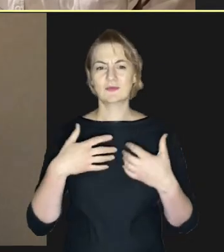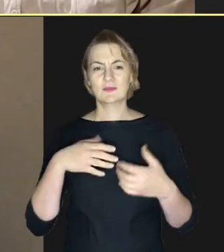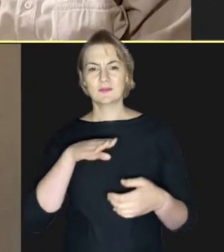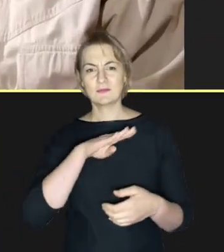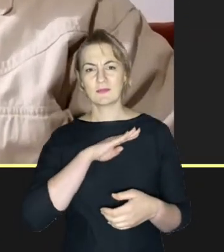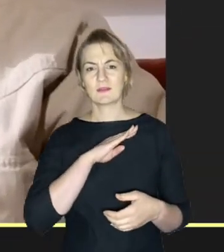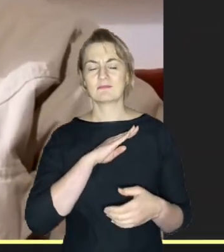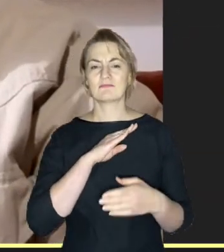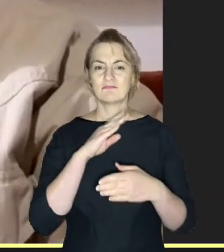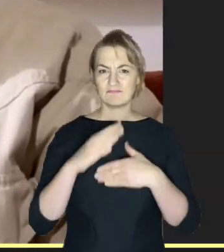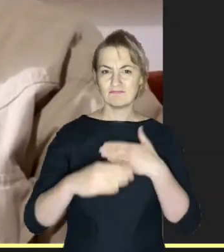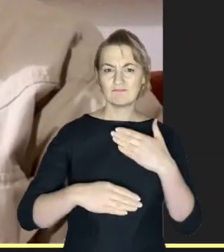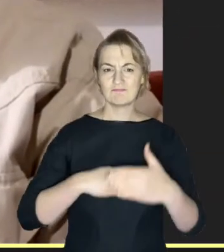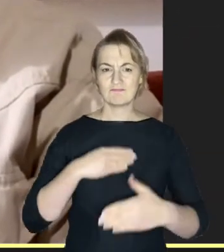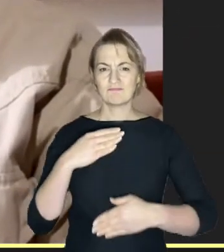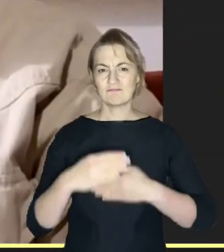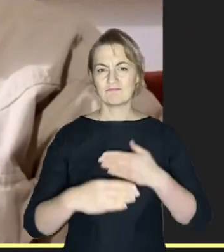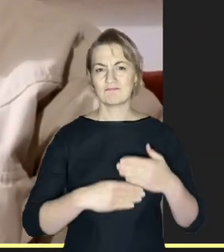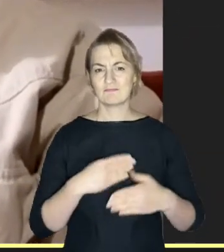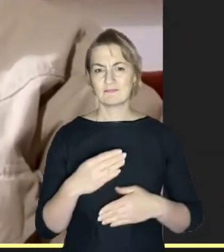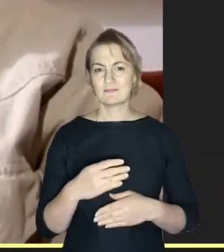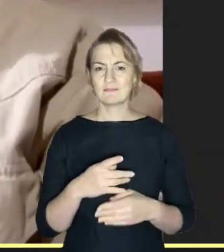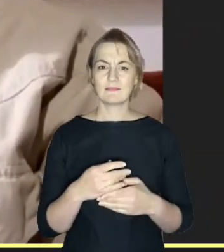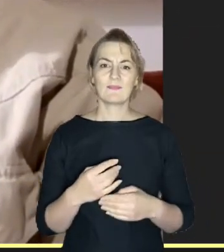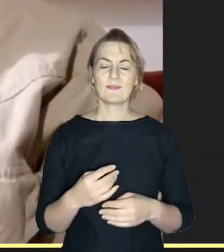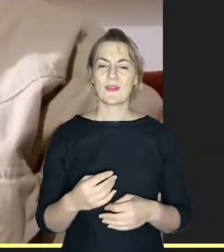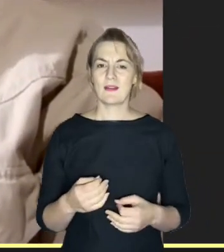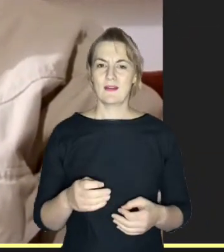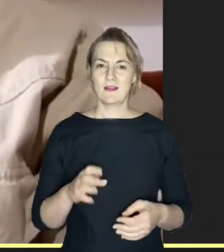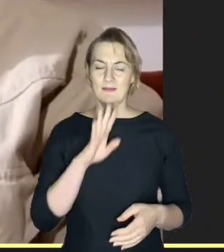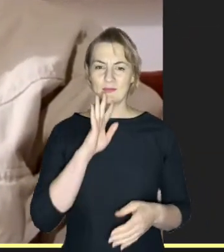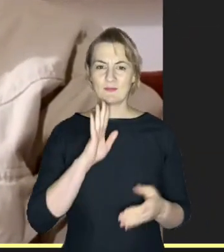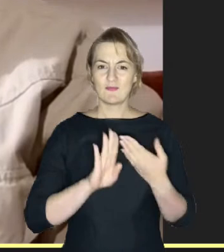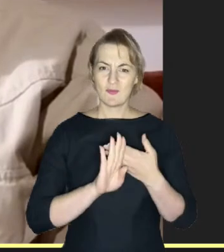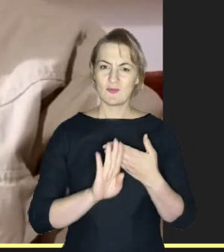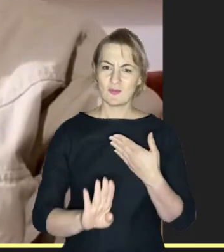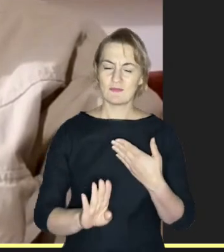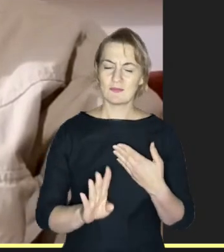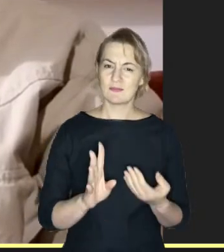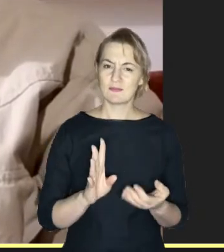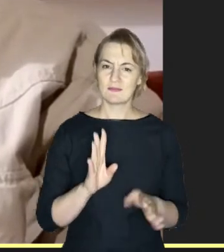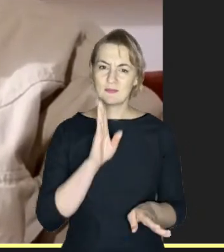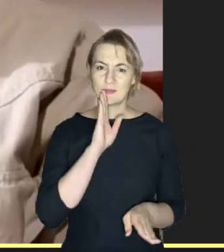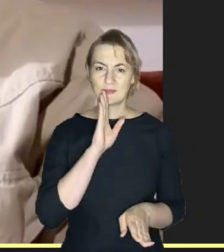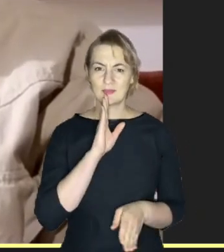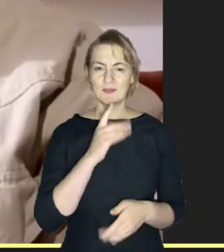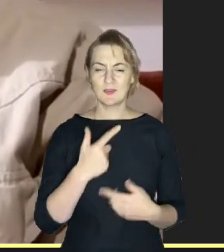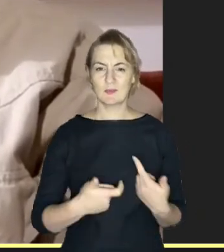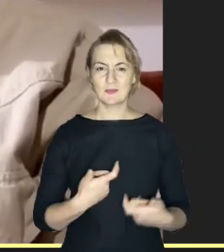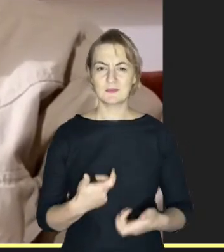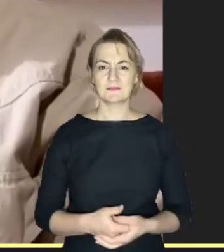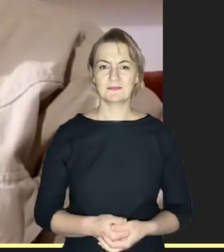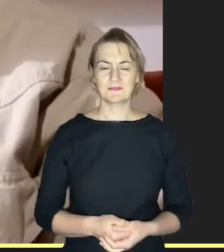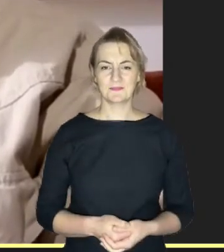jednym procesem, który rozdzielamy i który właśnie traktujemy jako